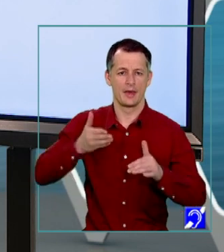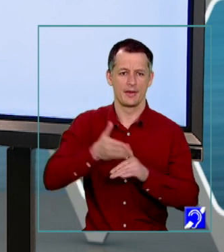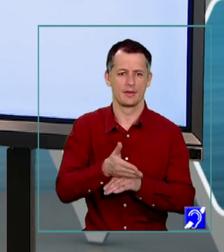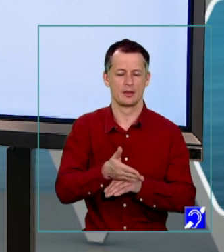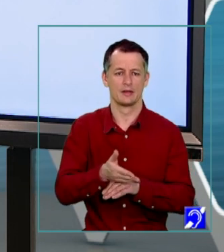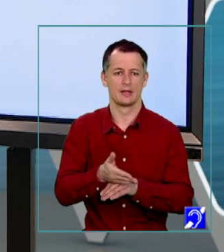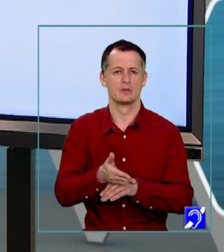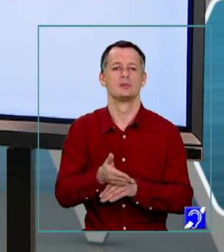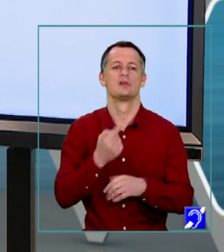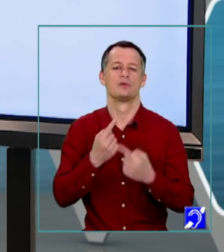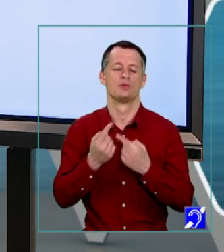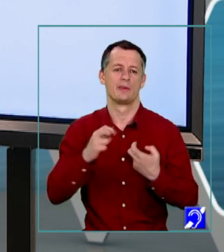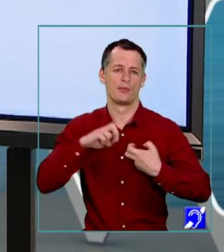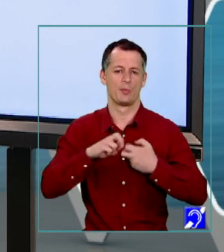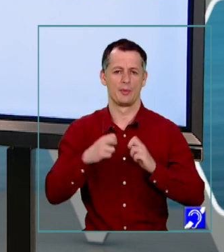în problema.